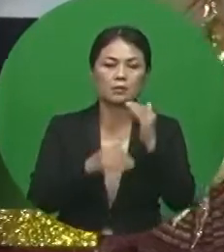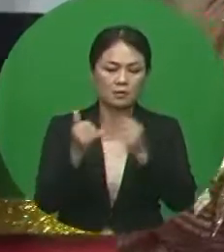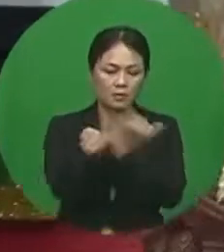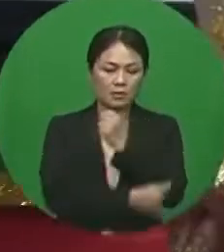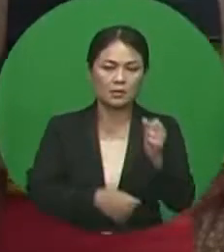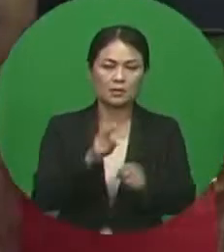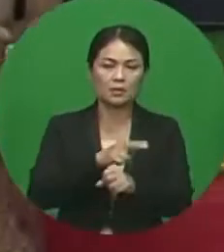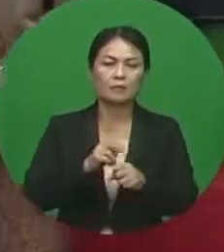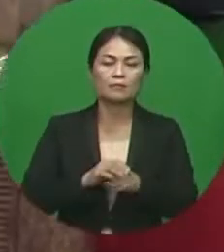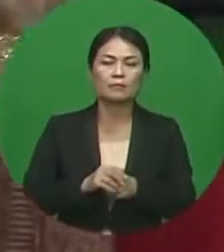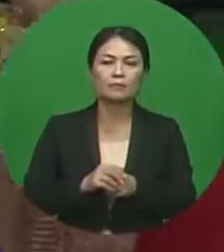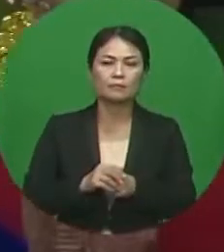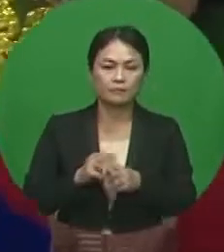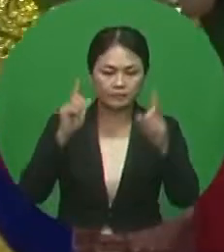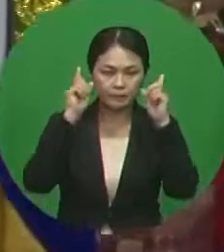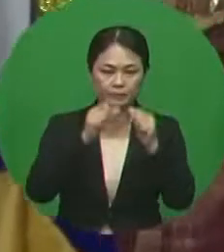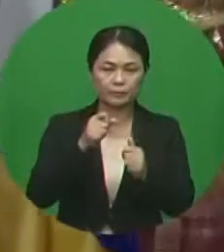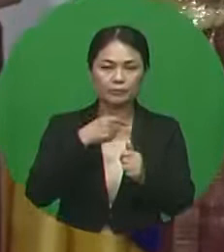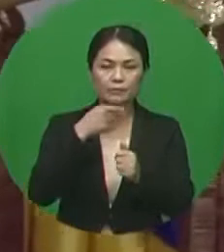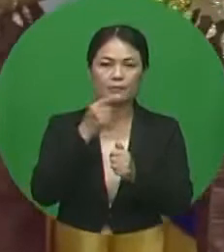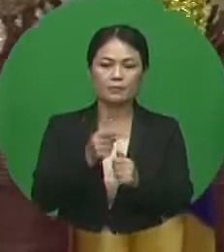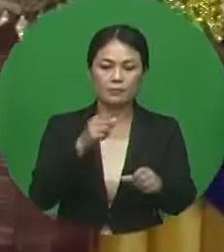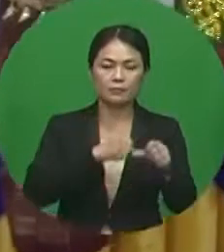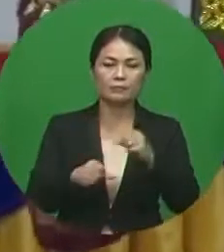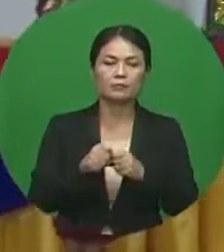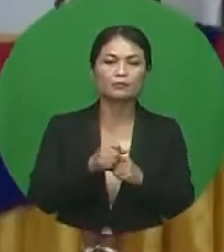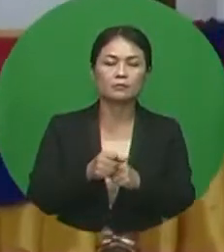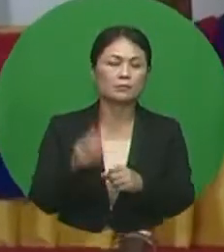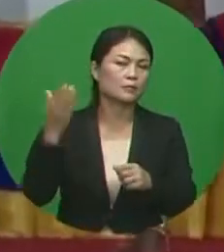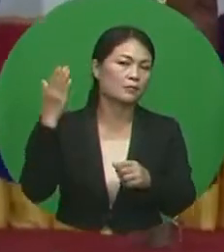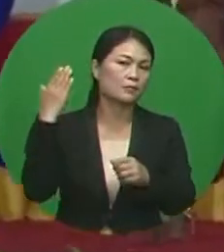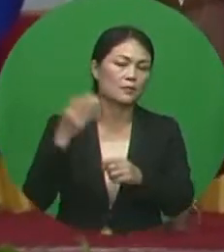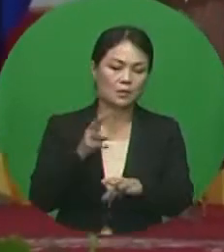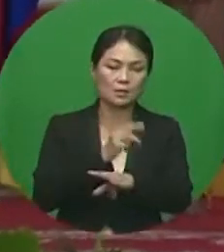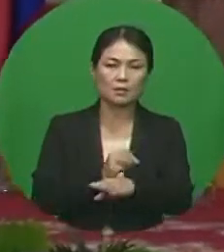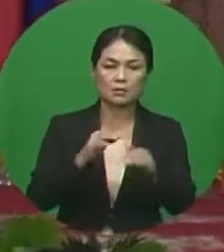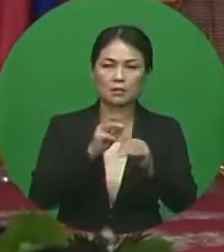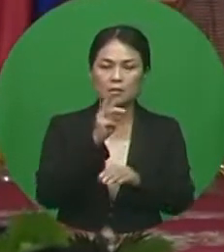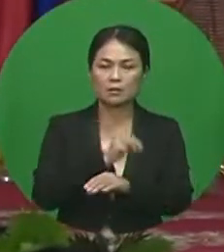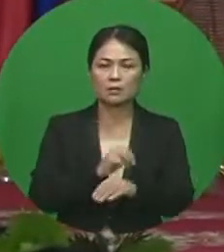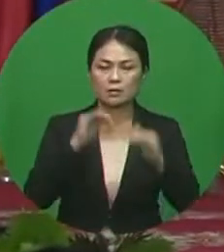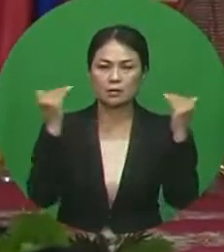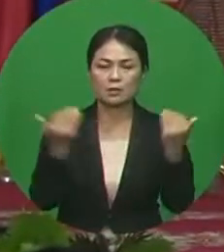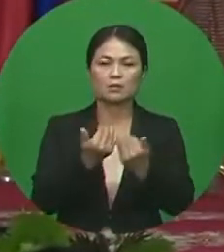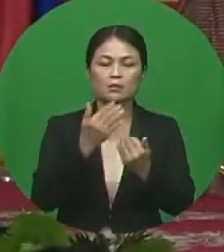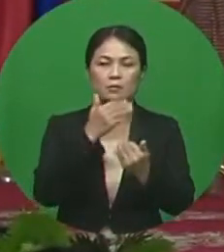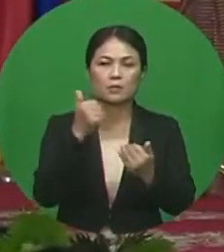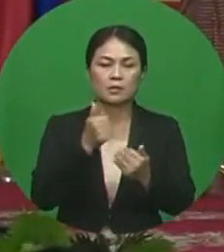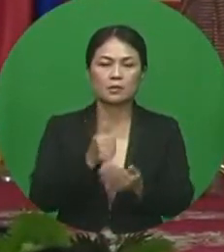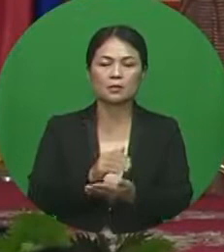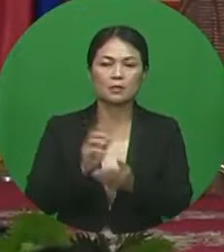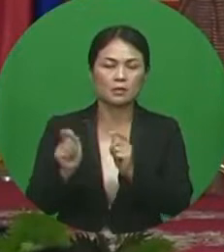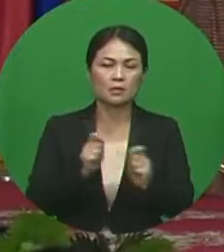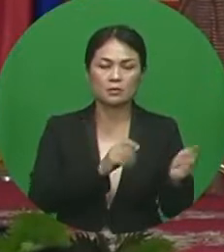សជាតិឯកឧត្តមបានមានប្រសាសន៍បន្តថាកន្លងមកក្រសួងស្ថាប័នបានកោតសរសើរសាលាភូមិ